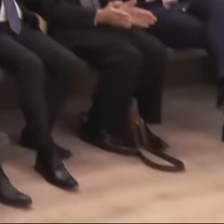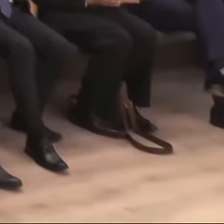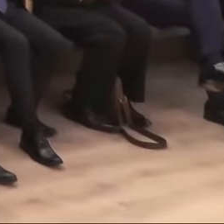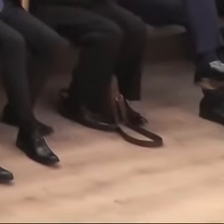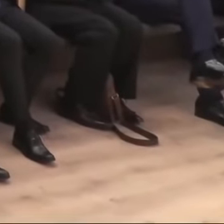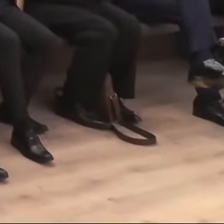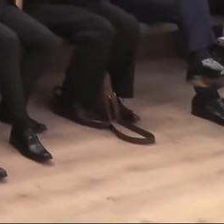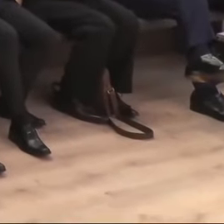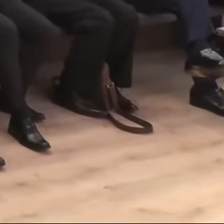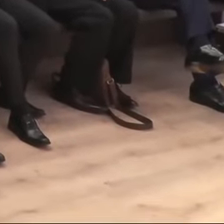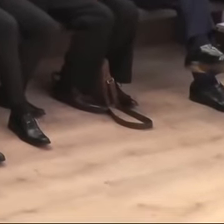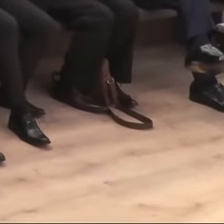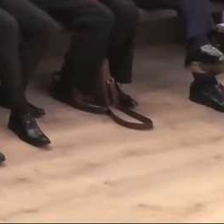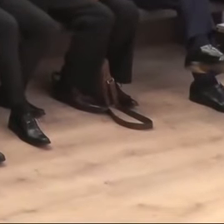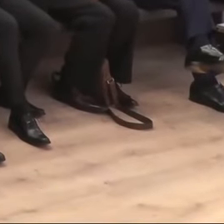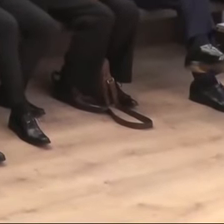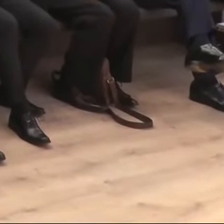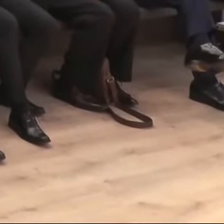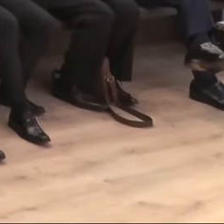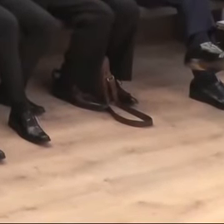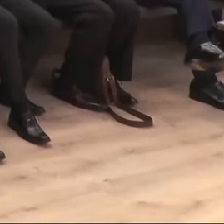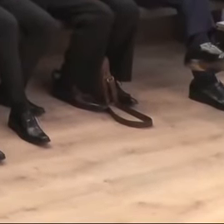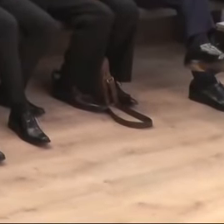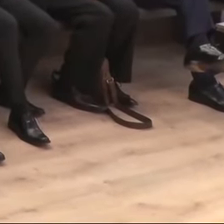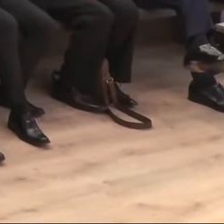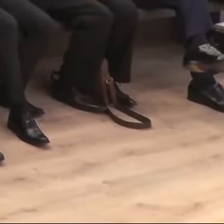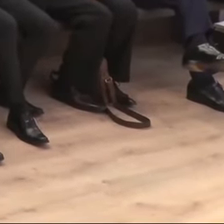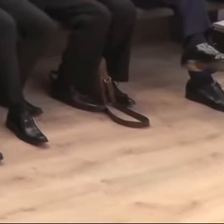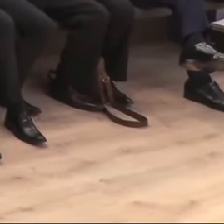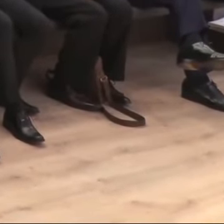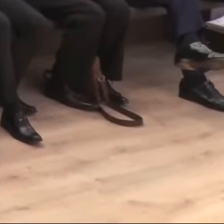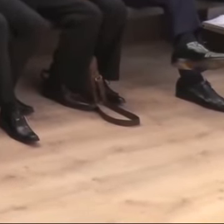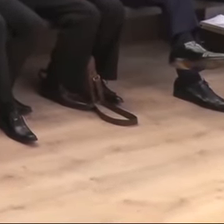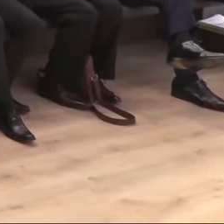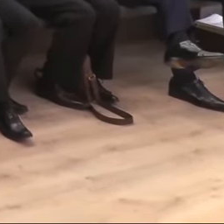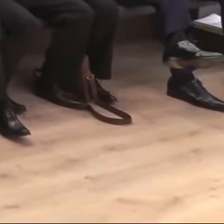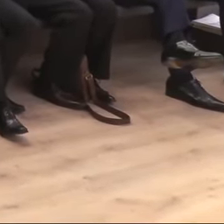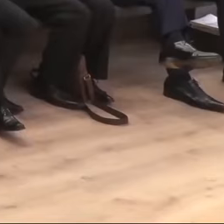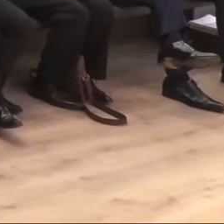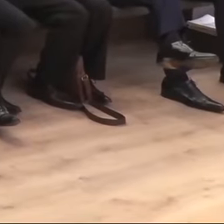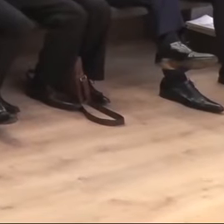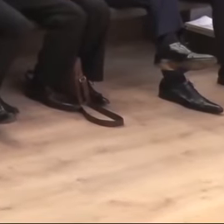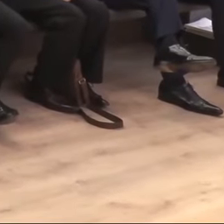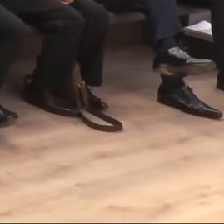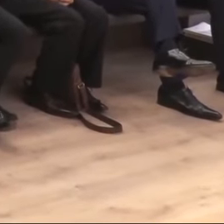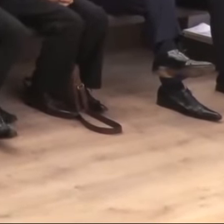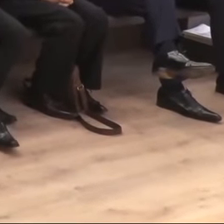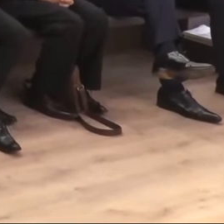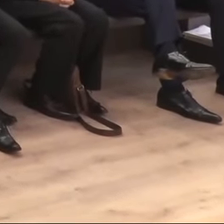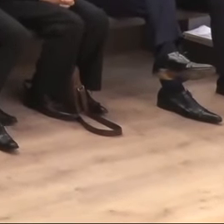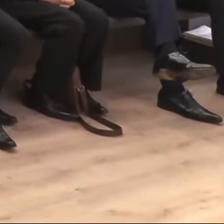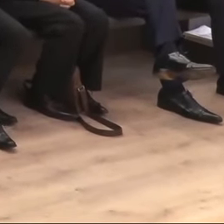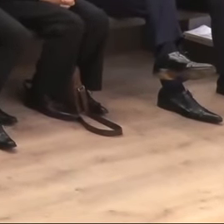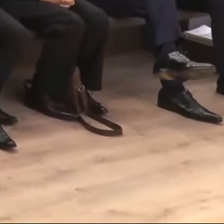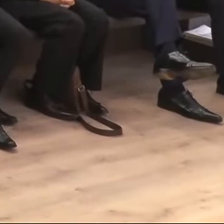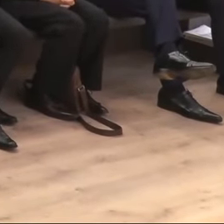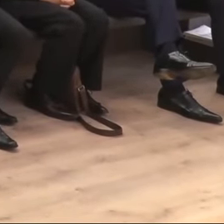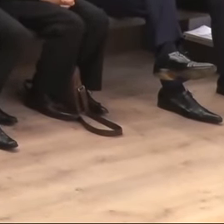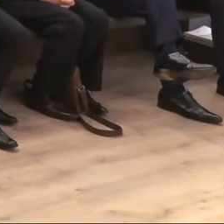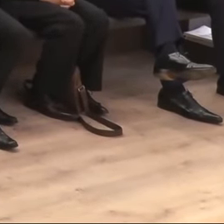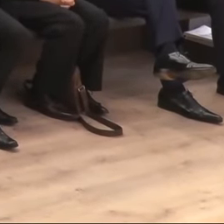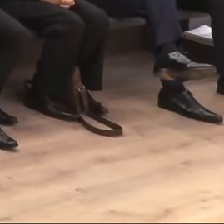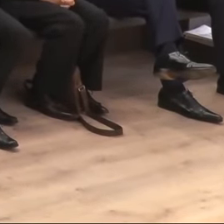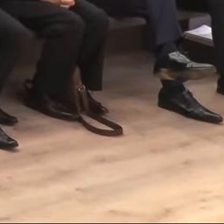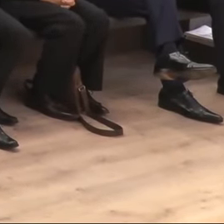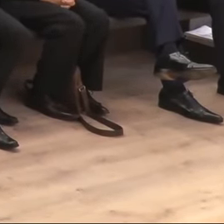oraz duszpasterzy akademickich. Witam reprezentantów korpusu dyplomatycznego i konsularnego.